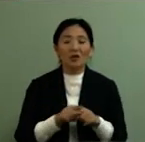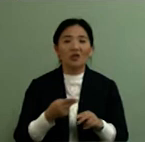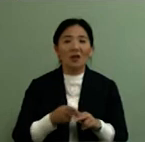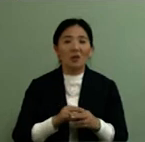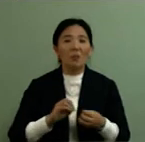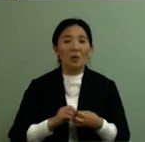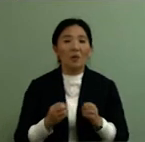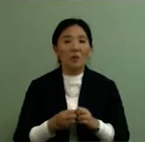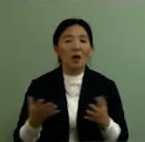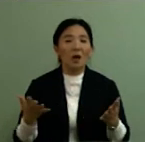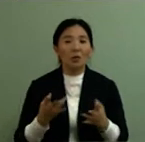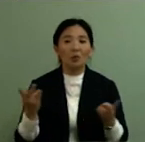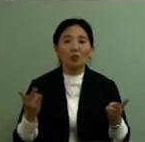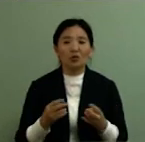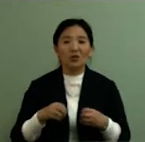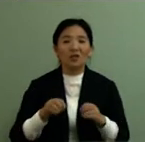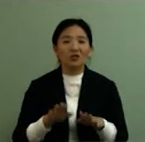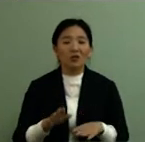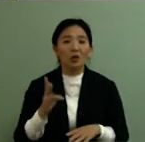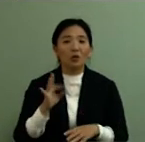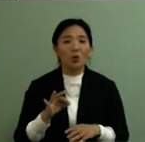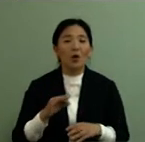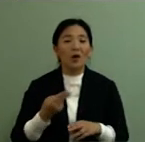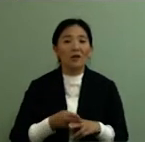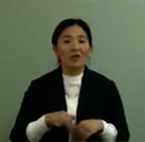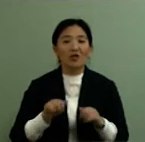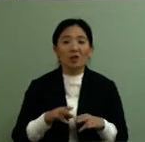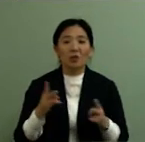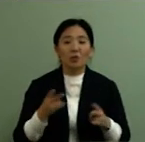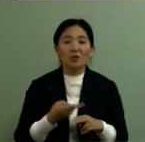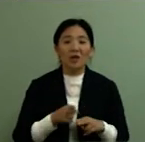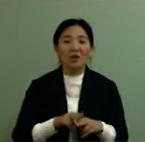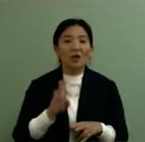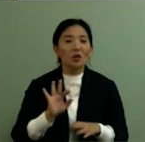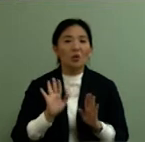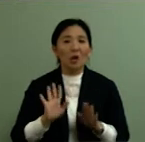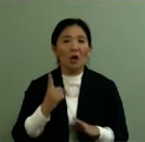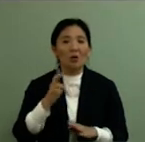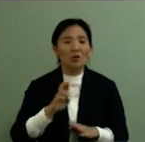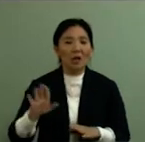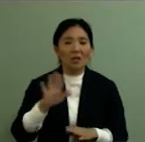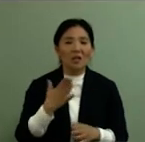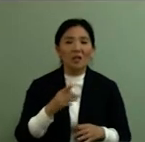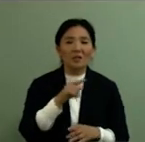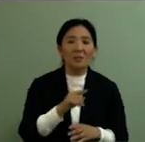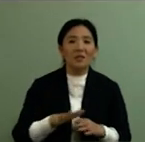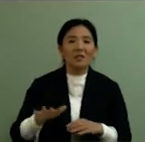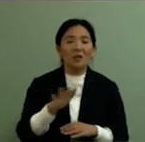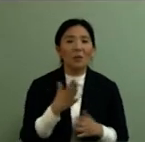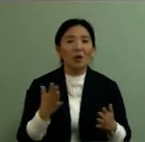это проблема, которую нужно решать. Но решать, оказывается, нужно это не только одной стране или тем странам,